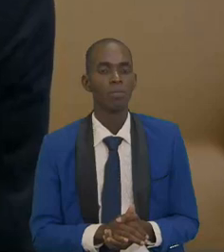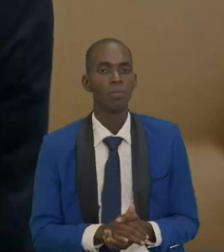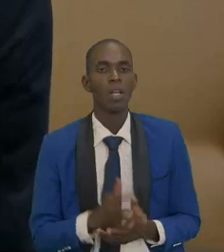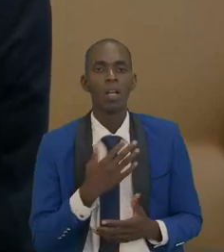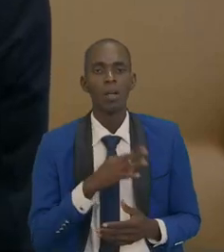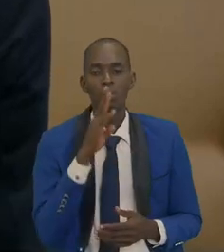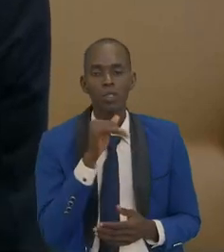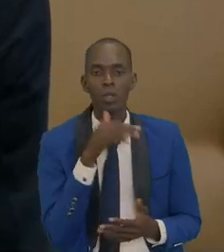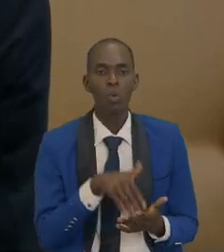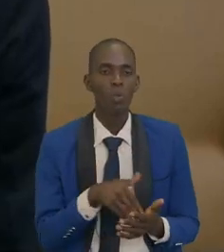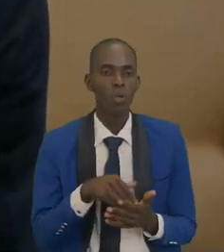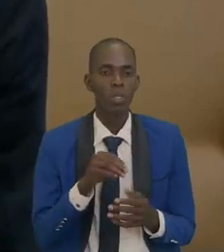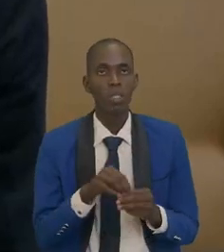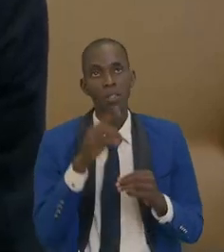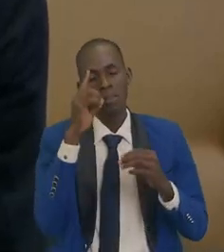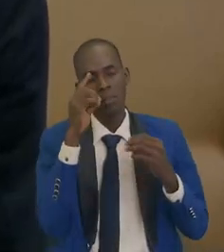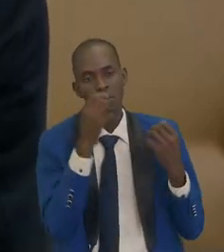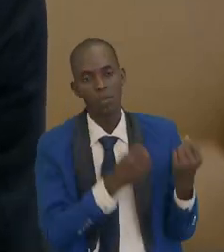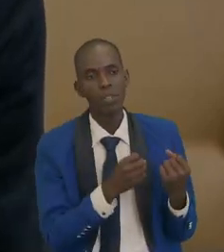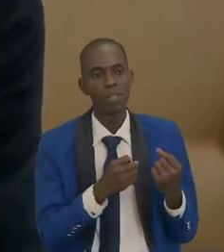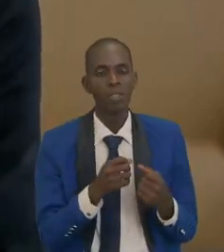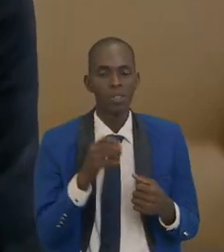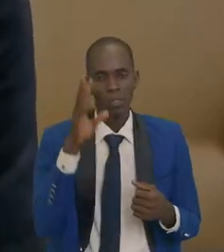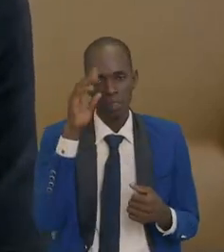Et s'affaiblit dans la foi, il ne